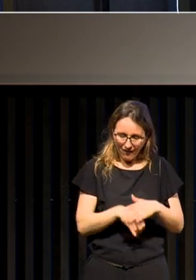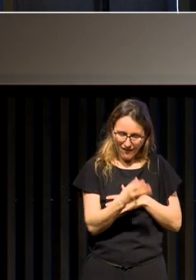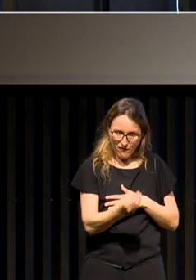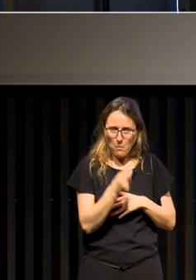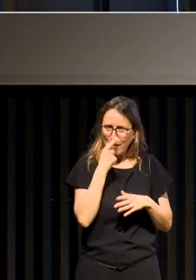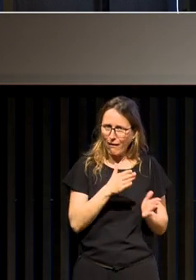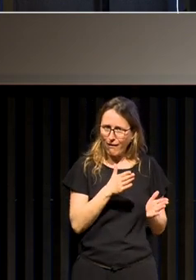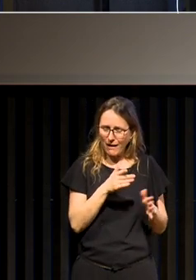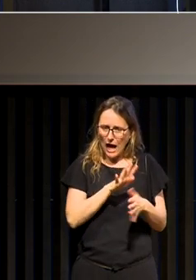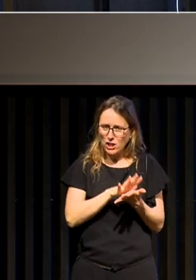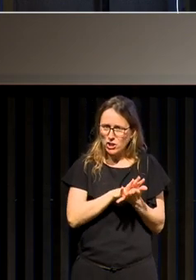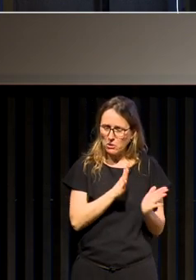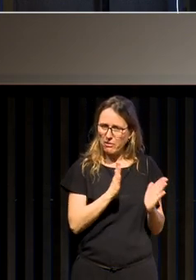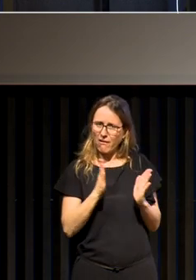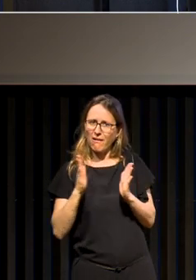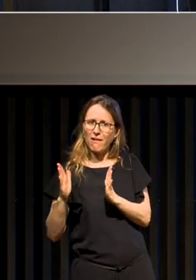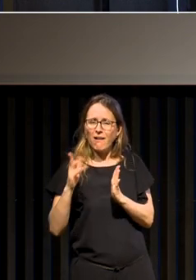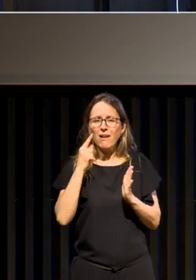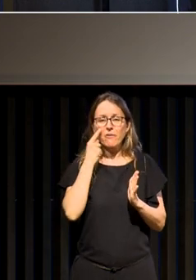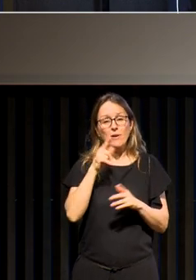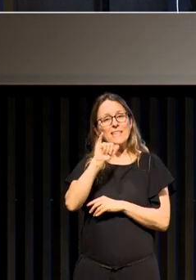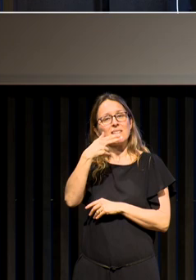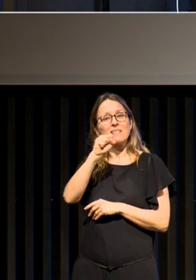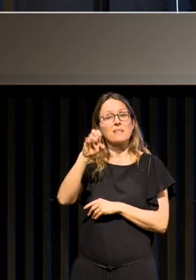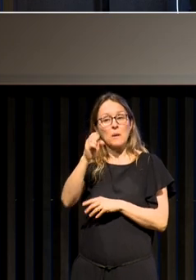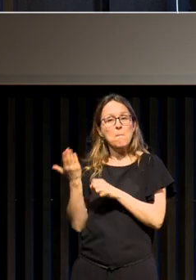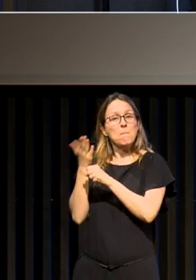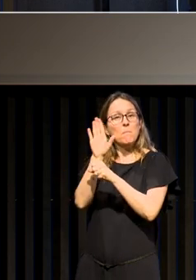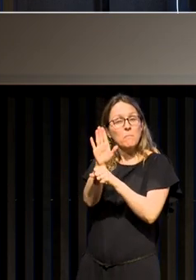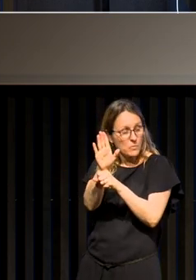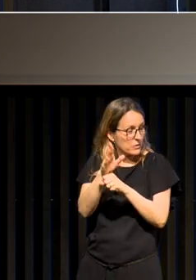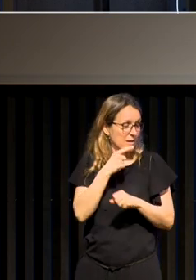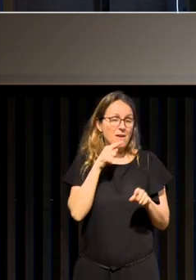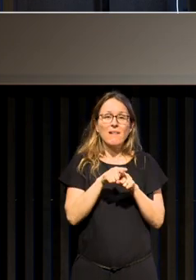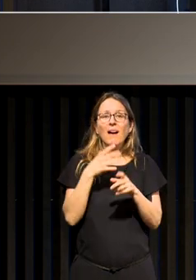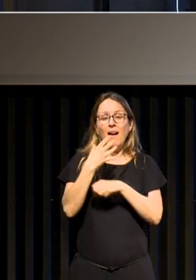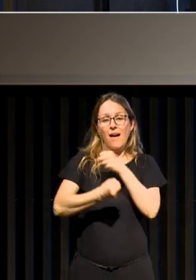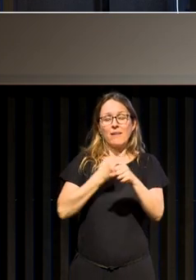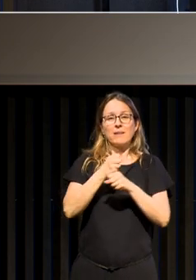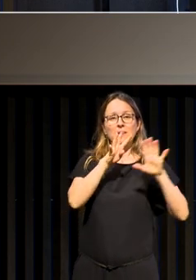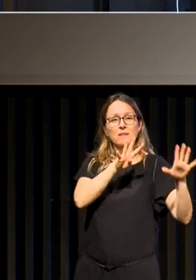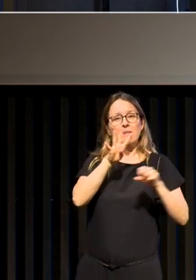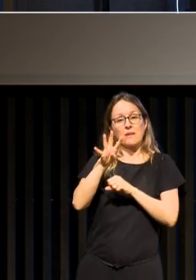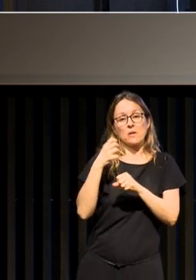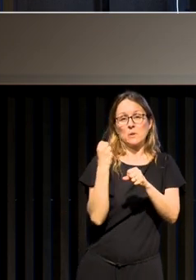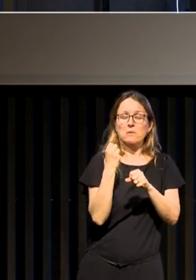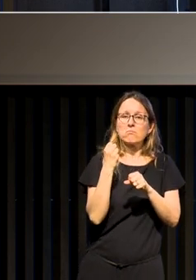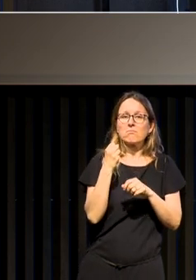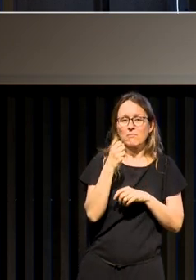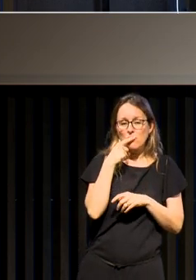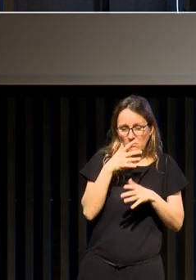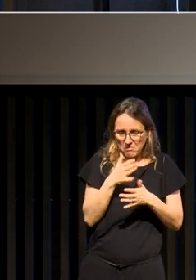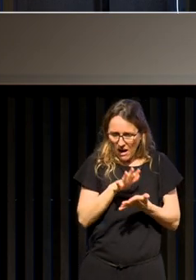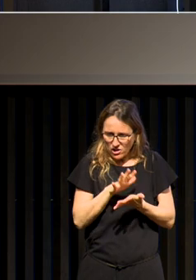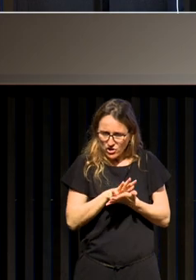tard. Voici les dernières notions de l'INSEE qui montrent qu'en 1994, l'âge moyen de la mère à